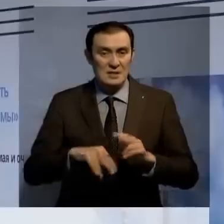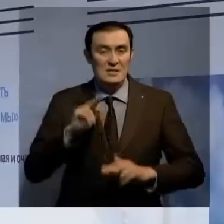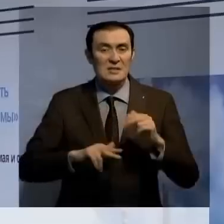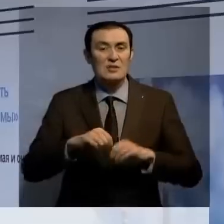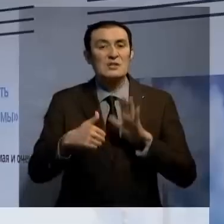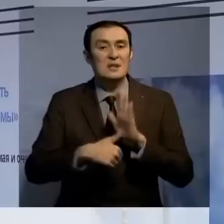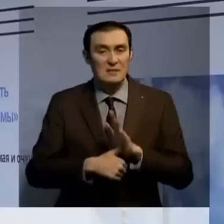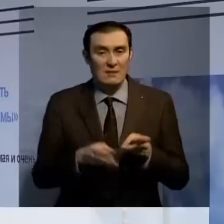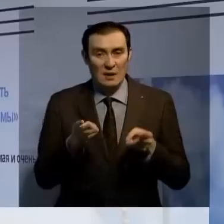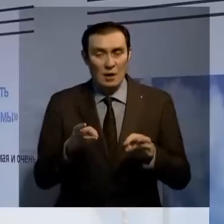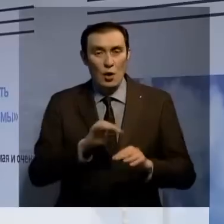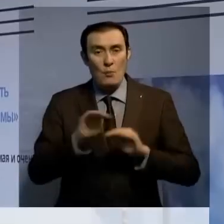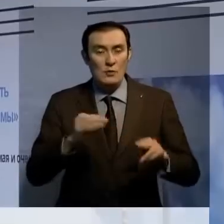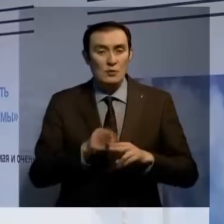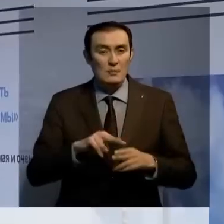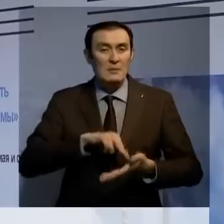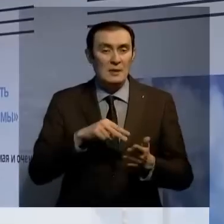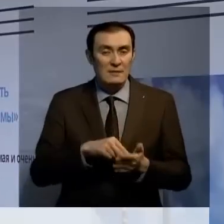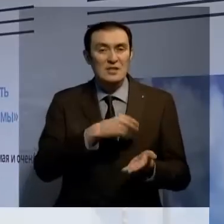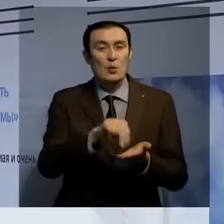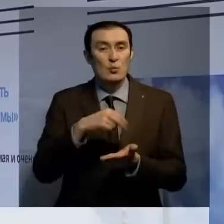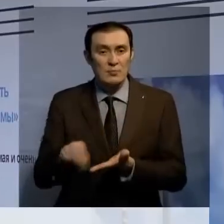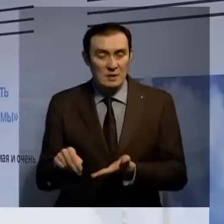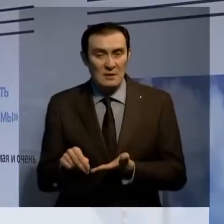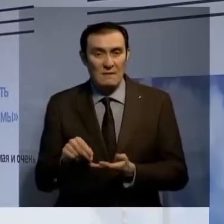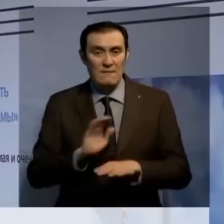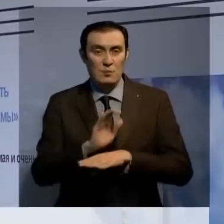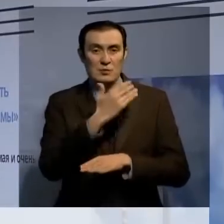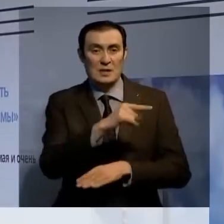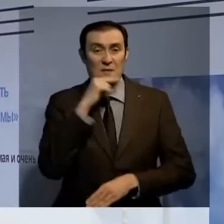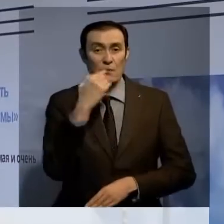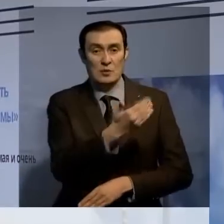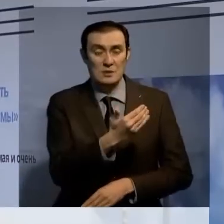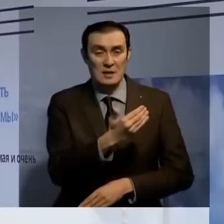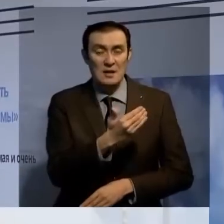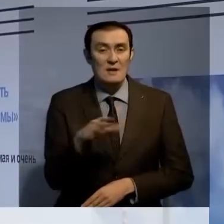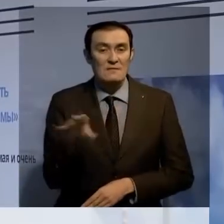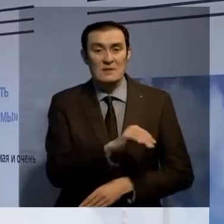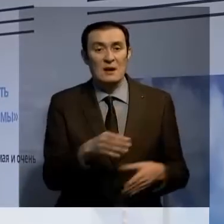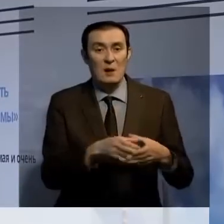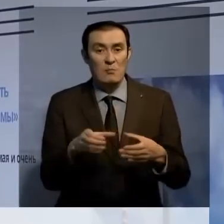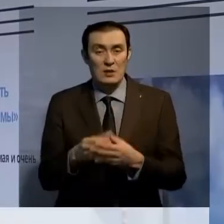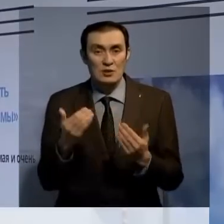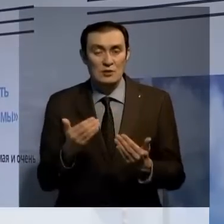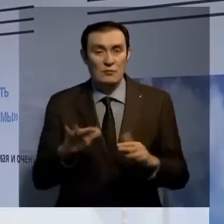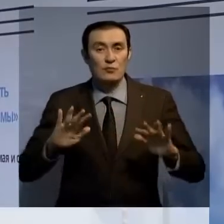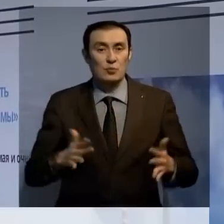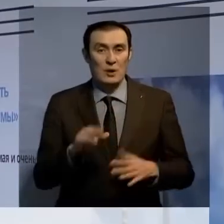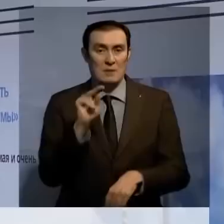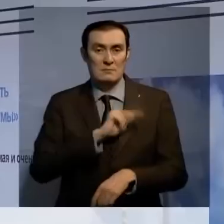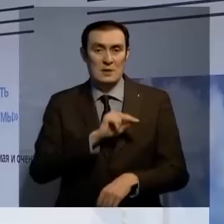котла. Оборудование, которое мы планировали закупить, производится в России. В России все поставщики вдруг